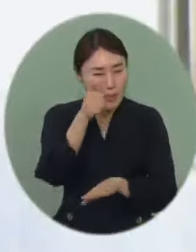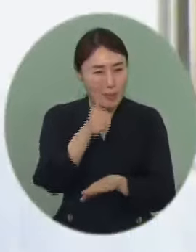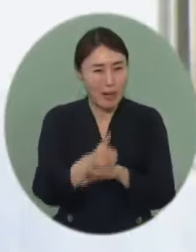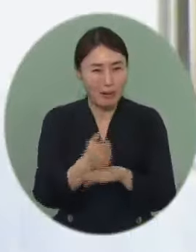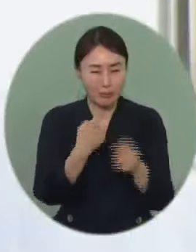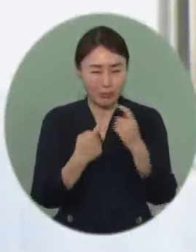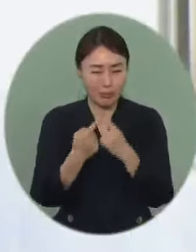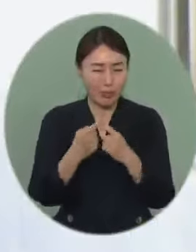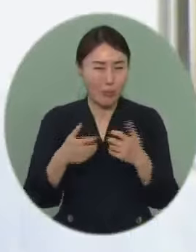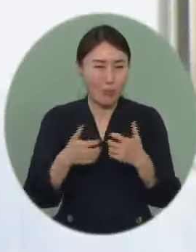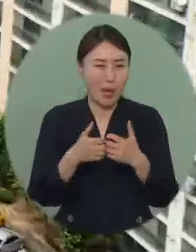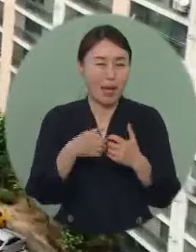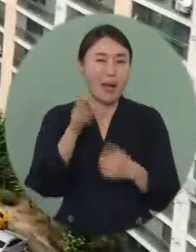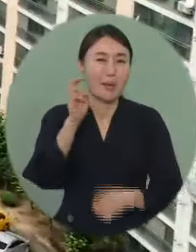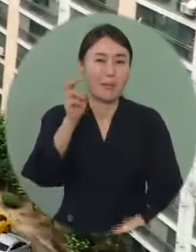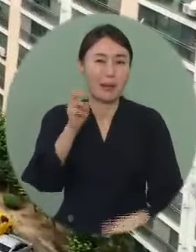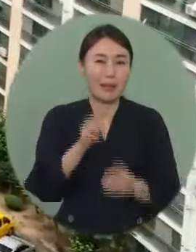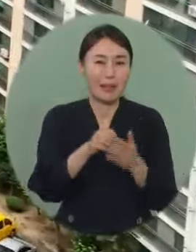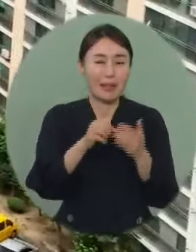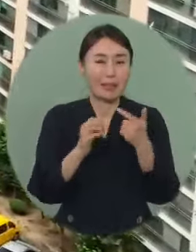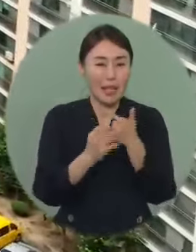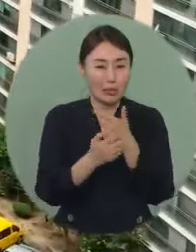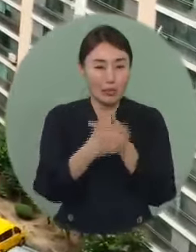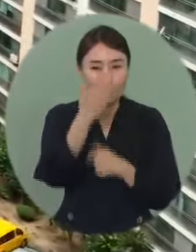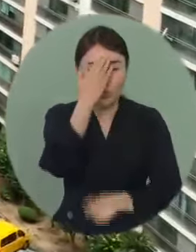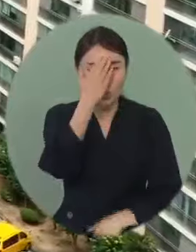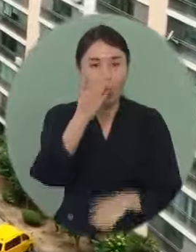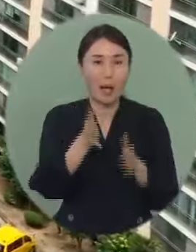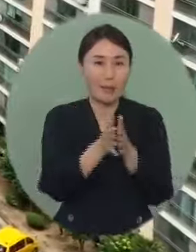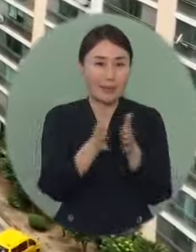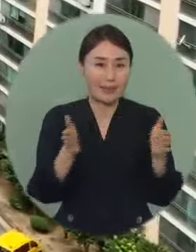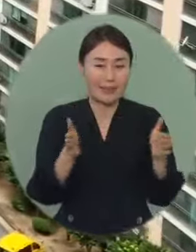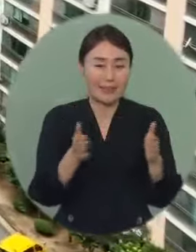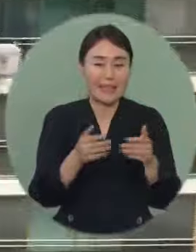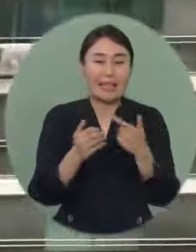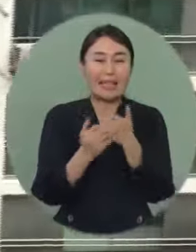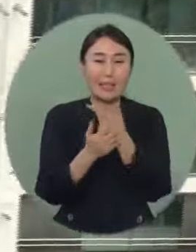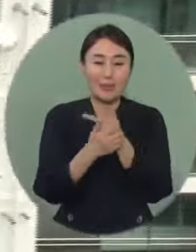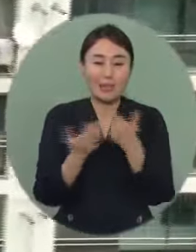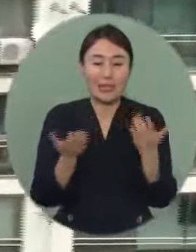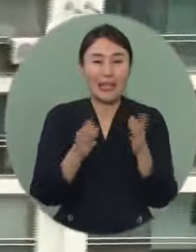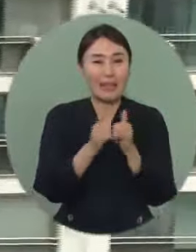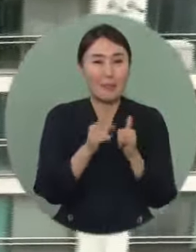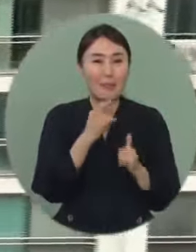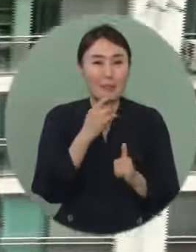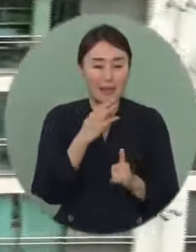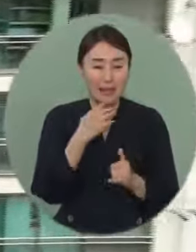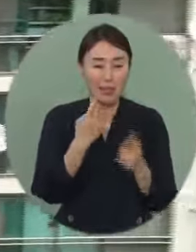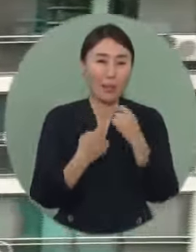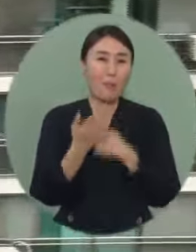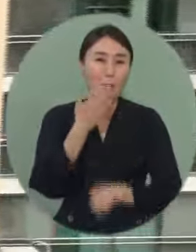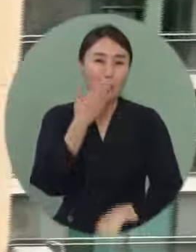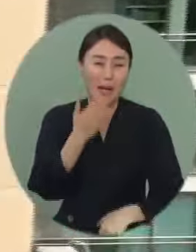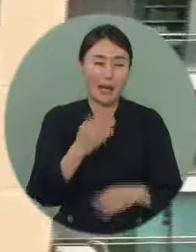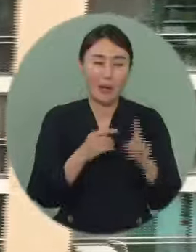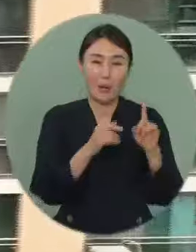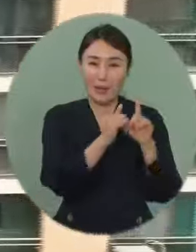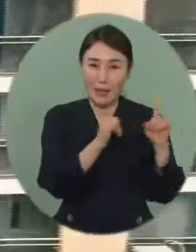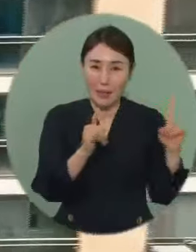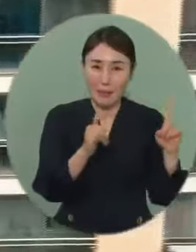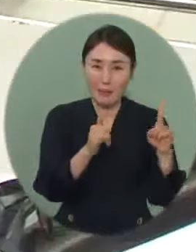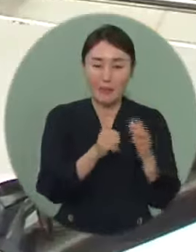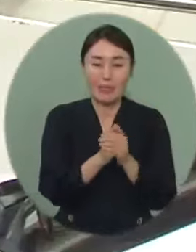예상하고 있습니다 나주 영원 아파트는 나주 지역에서 일할 경우 신청 가능하며 1인 가구의 경우